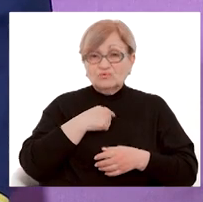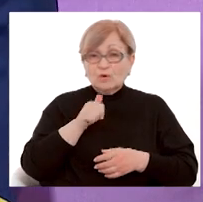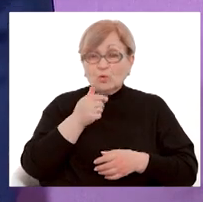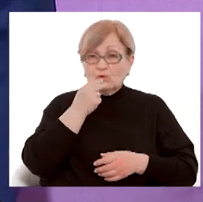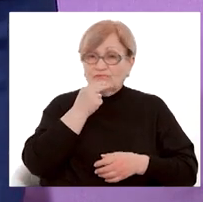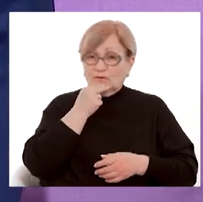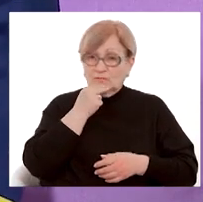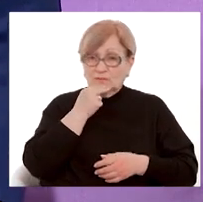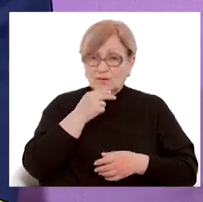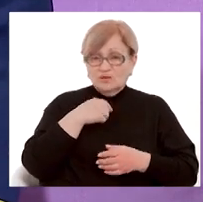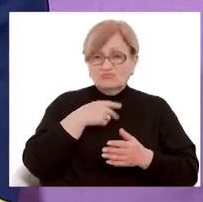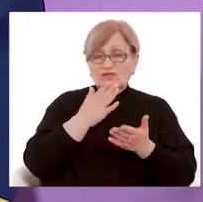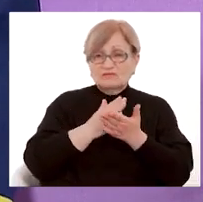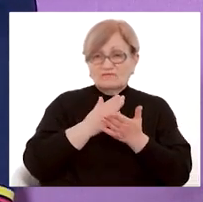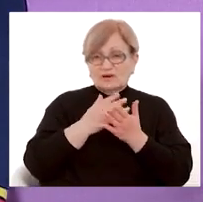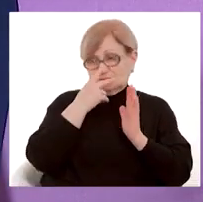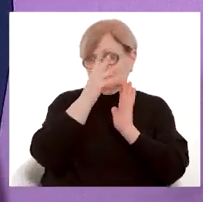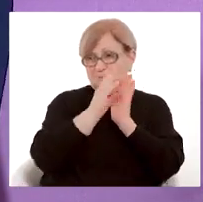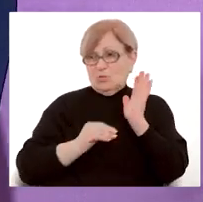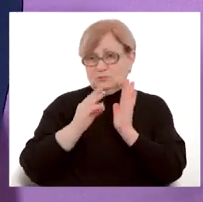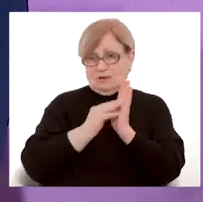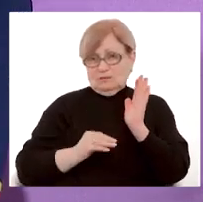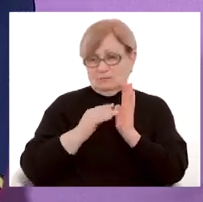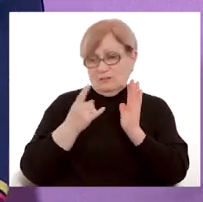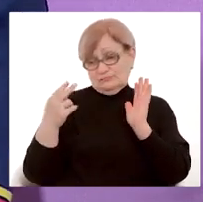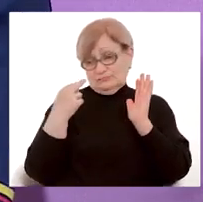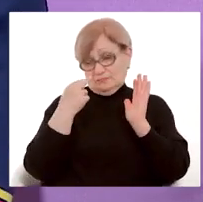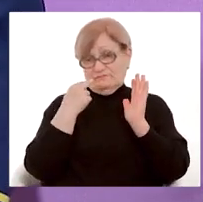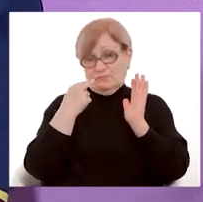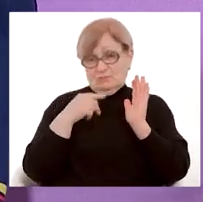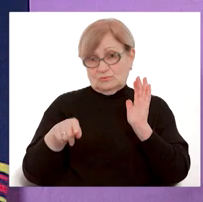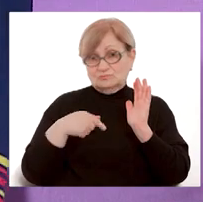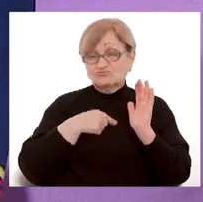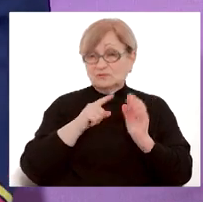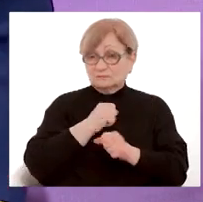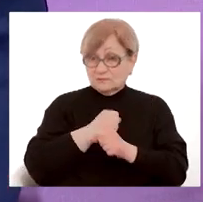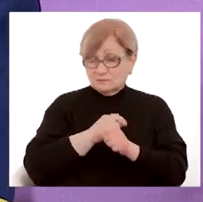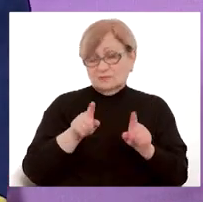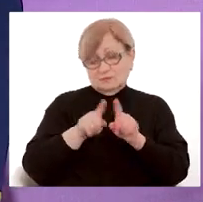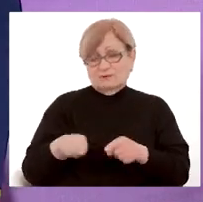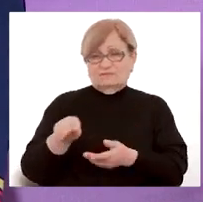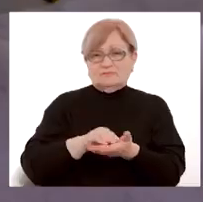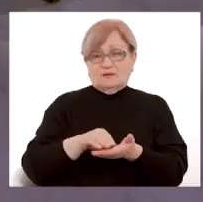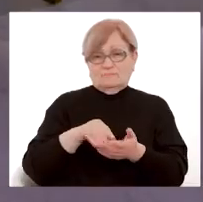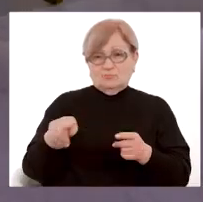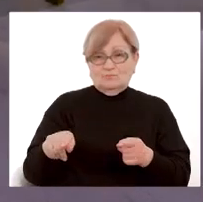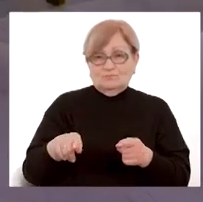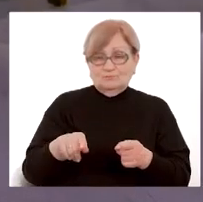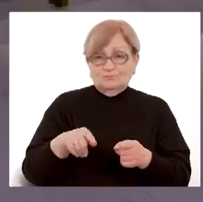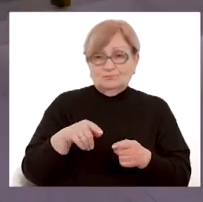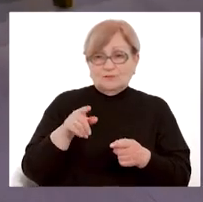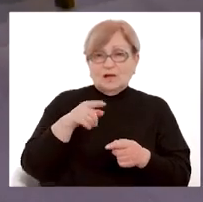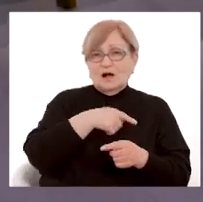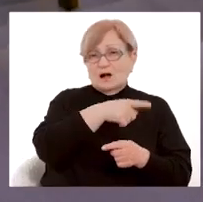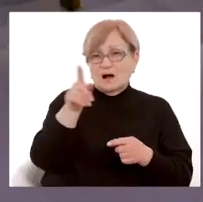ანუ ჩვენ ვართ ესეთი მოდელი, სოციალური მოდელი ბავშვისთვის, გვაკვირდება, რას ვაკეთებ, ზუსტად იგივეს იმეორებს შემდეგ. რა თქმა უნდა, აი